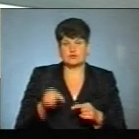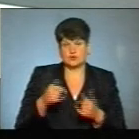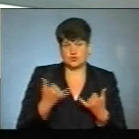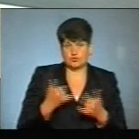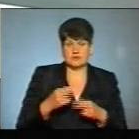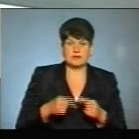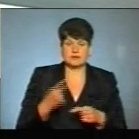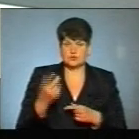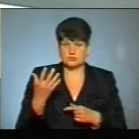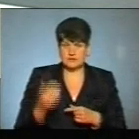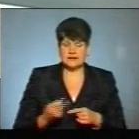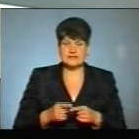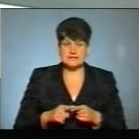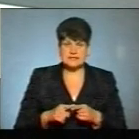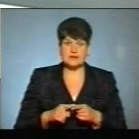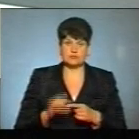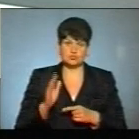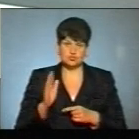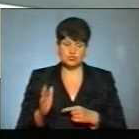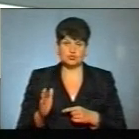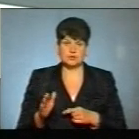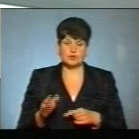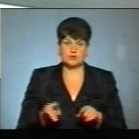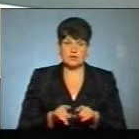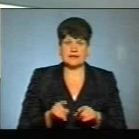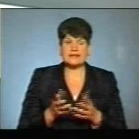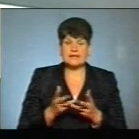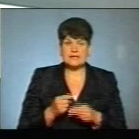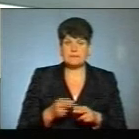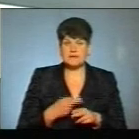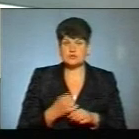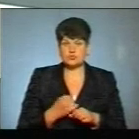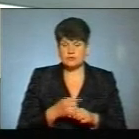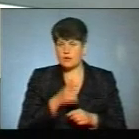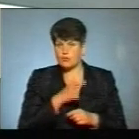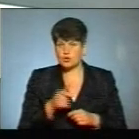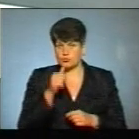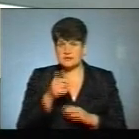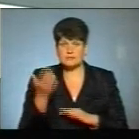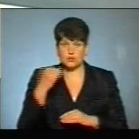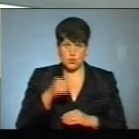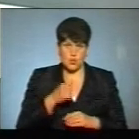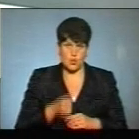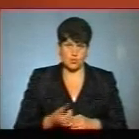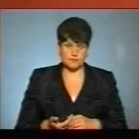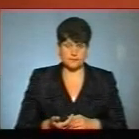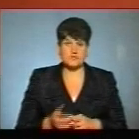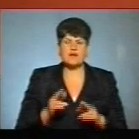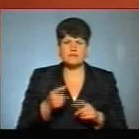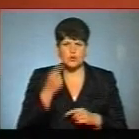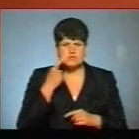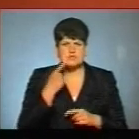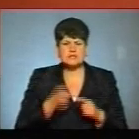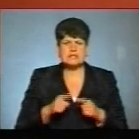ми вже практично перша декада, це буде та кількість безробітних, які зареєстровані впродовж місяця минулого року. Як ви оцінюєте,